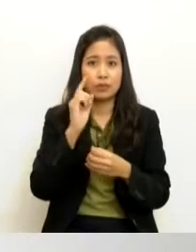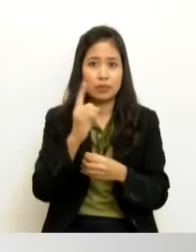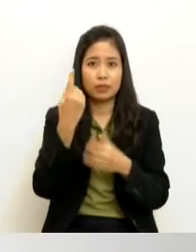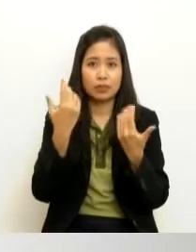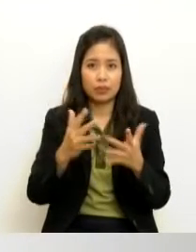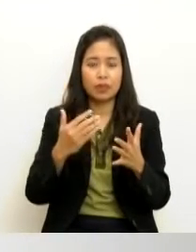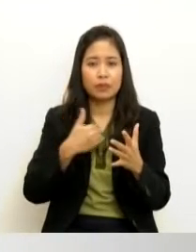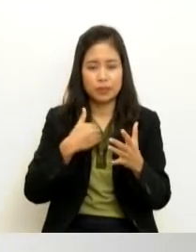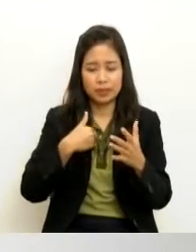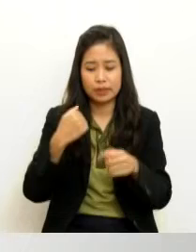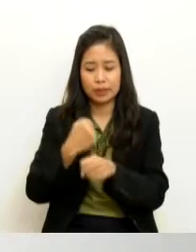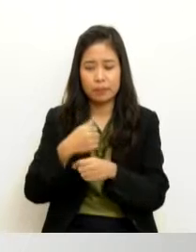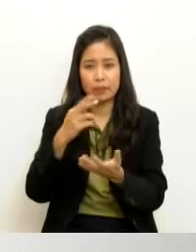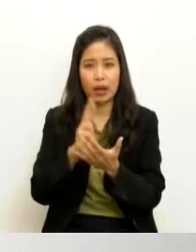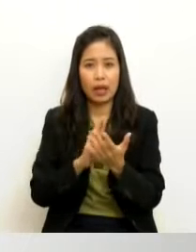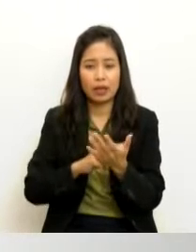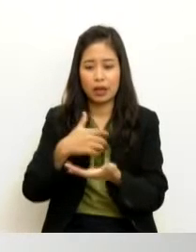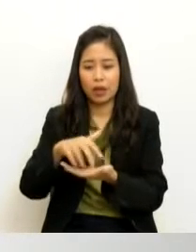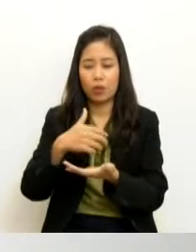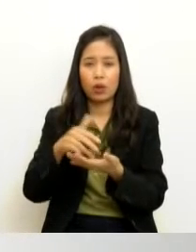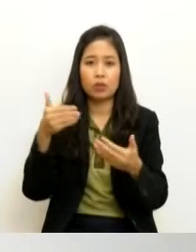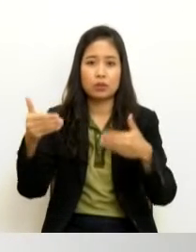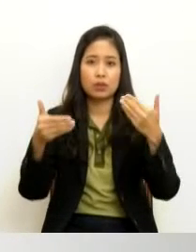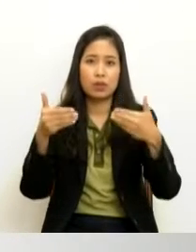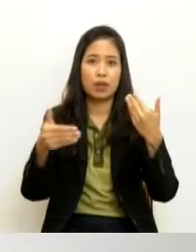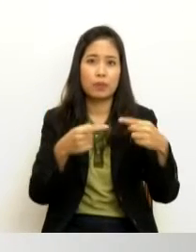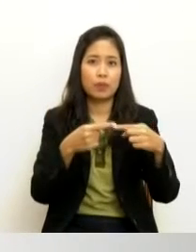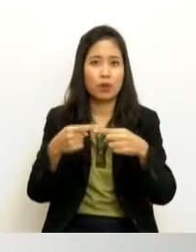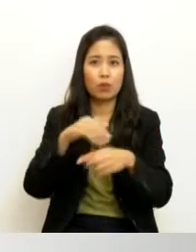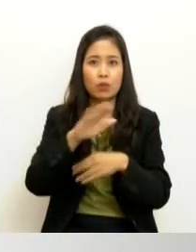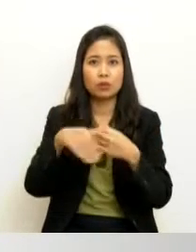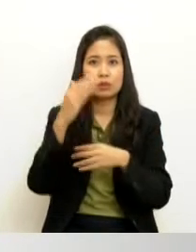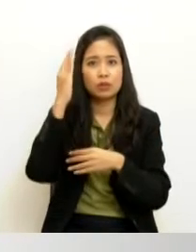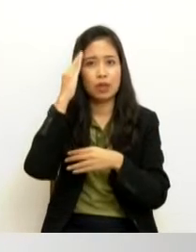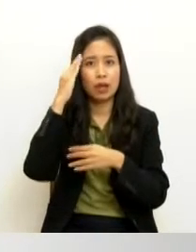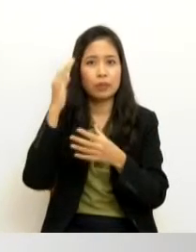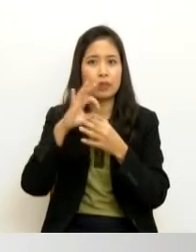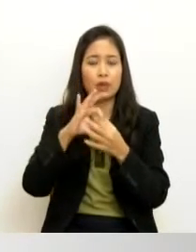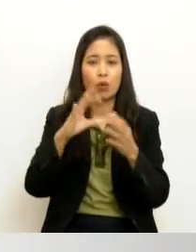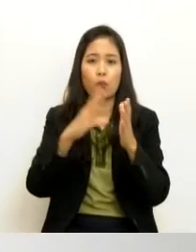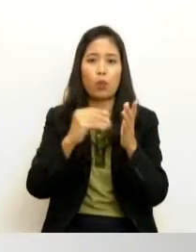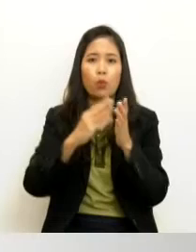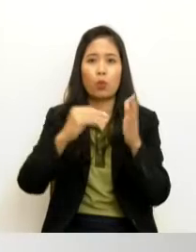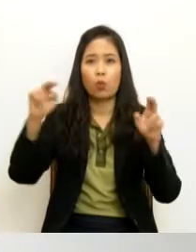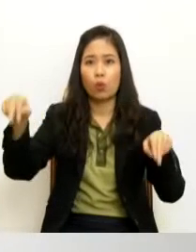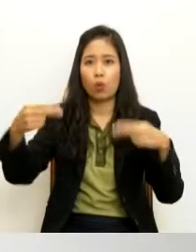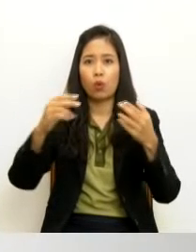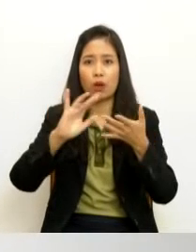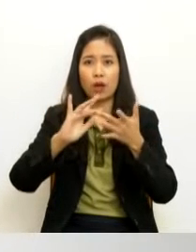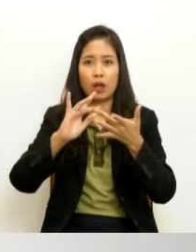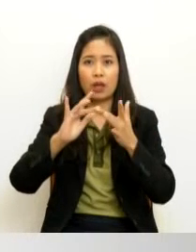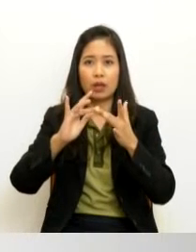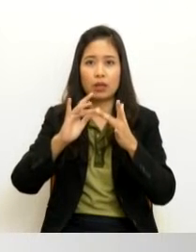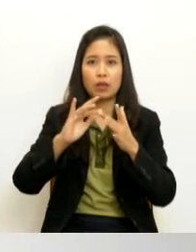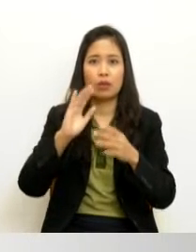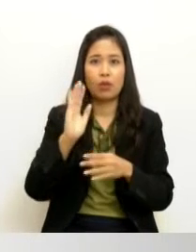ายงานความคืบหน้าของกิจกรรมให้กับทุกท่านได้รับทราบกันด้วยนะคะสำหรับการอบรมออนไลน์ Digital Classroom ค่ะในหลักสูตร